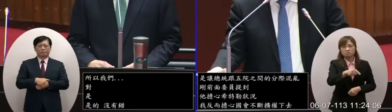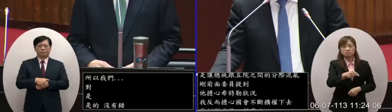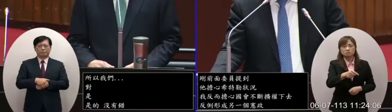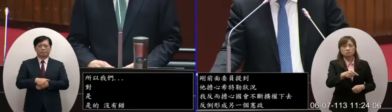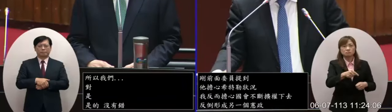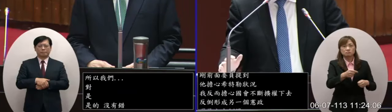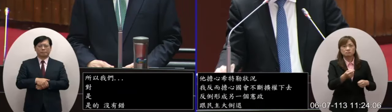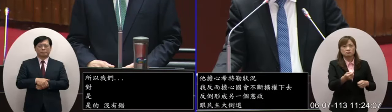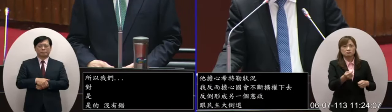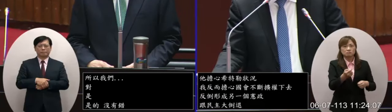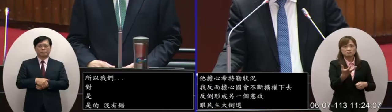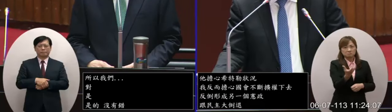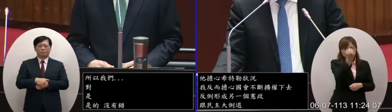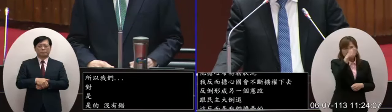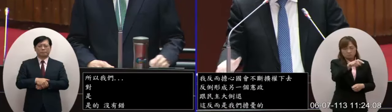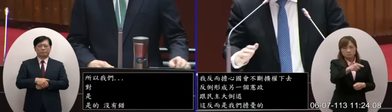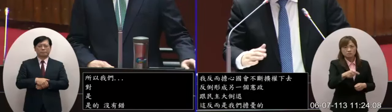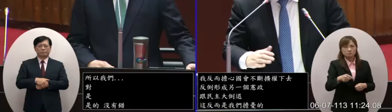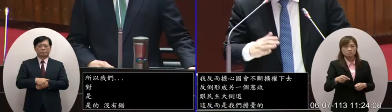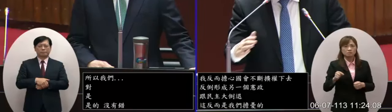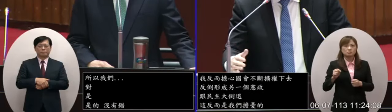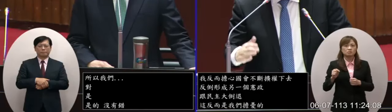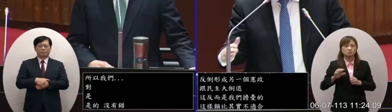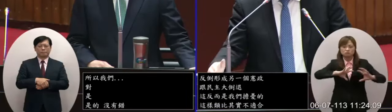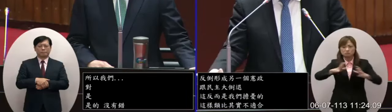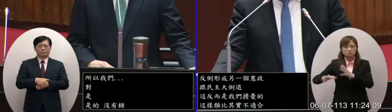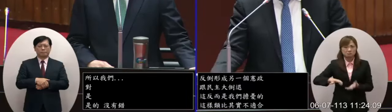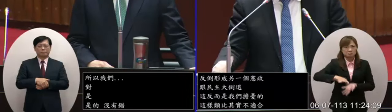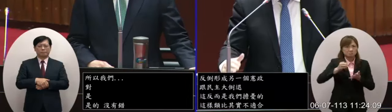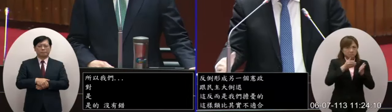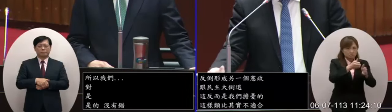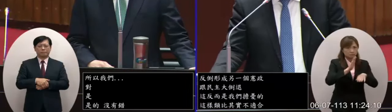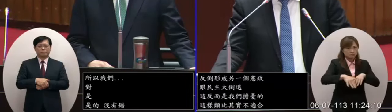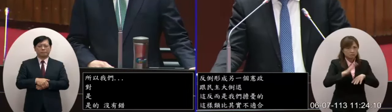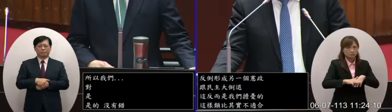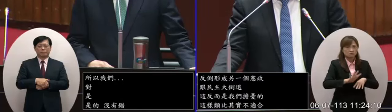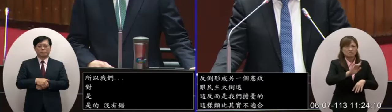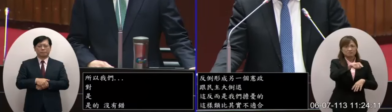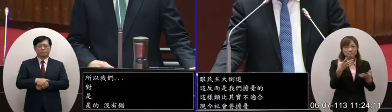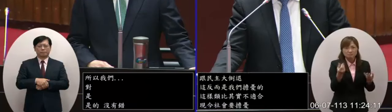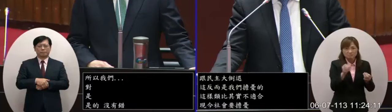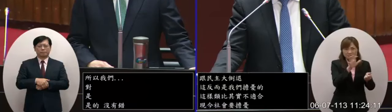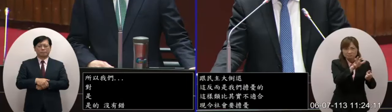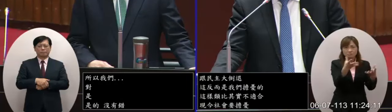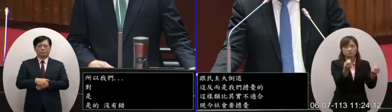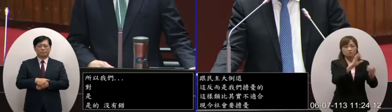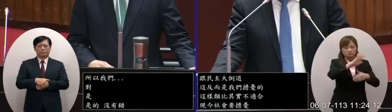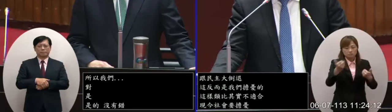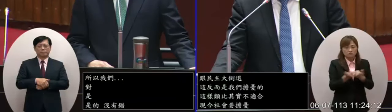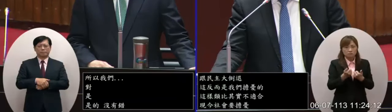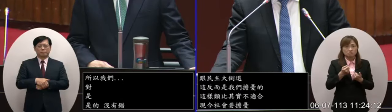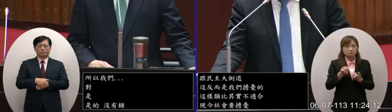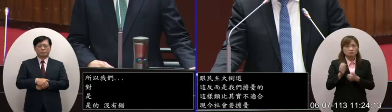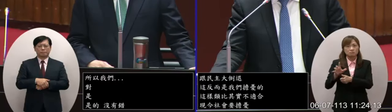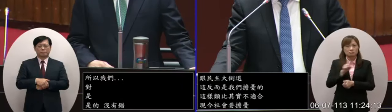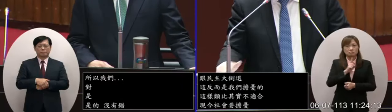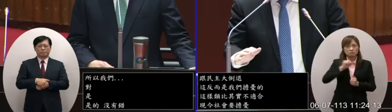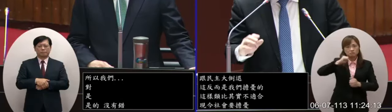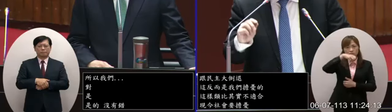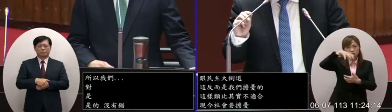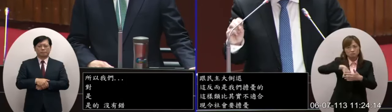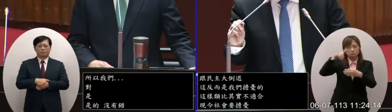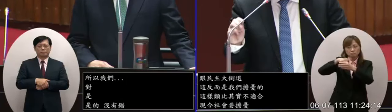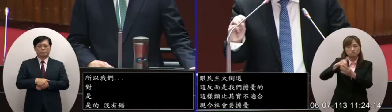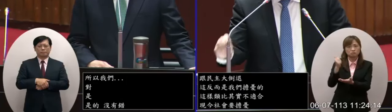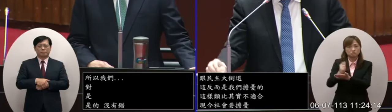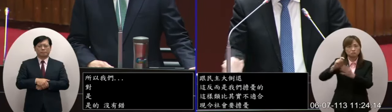这个政权，反而让大家更担忧。怎么会回来去批评自己国内而且由民主体制所选出来的这个政府？哦，我